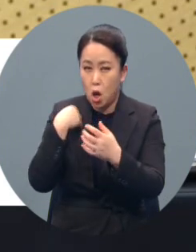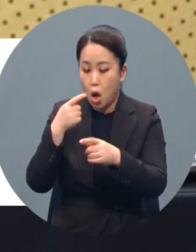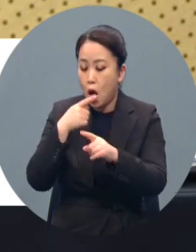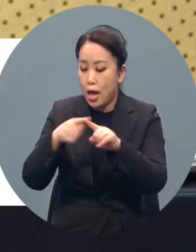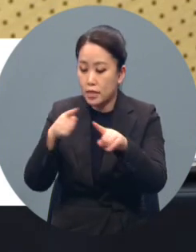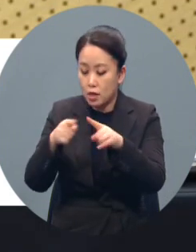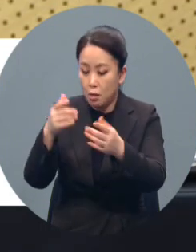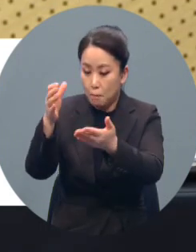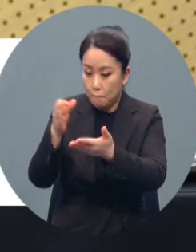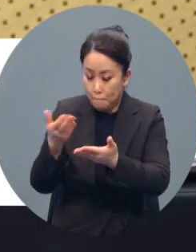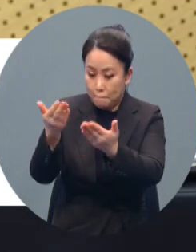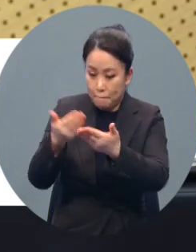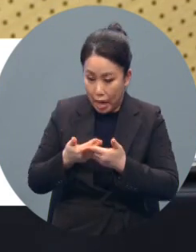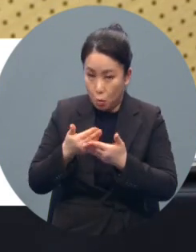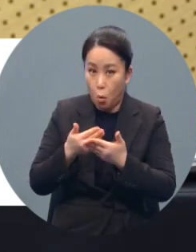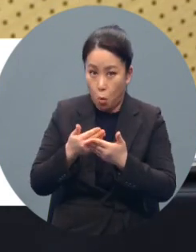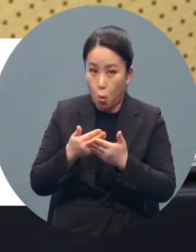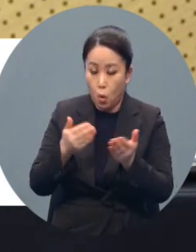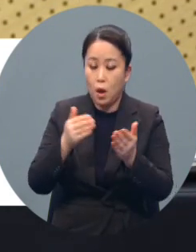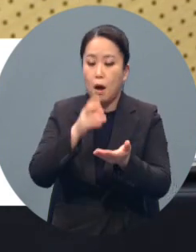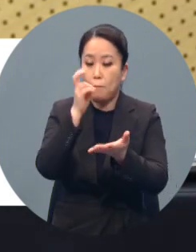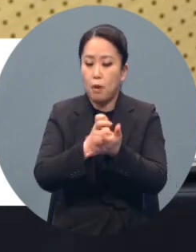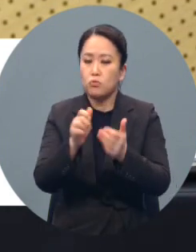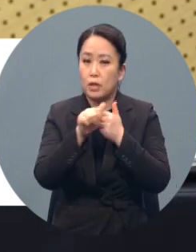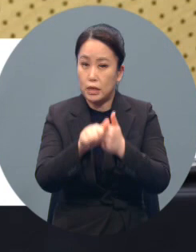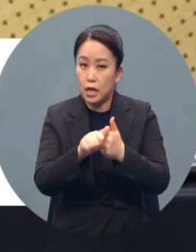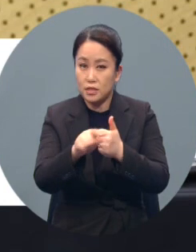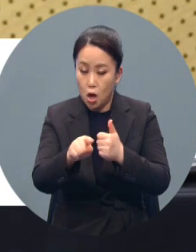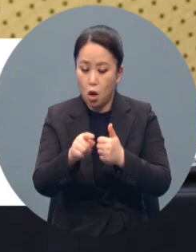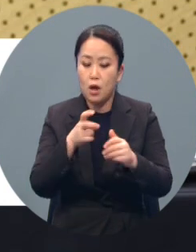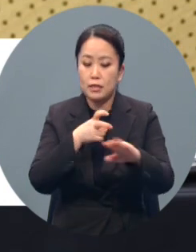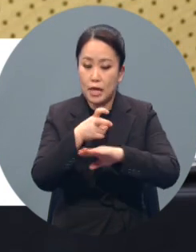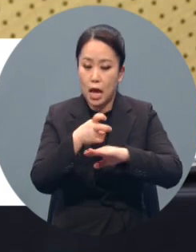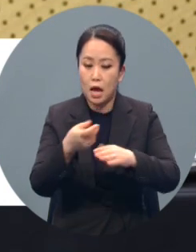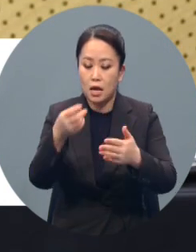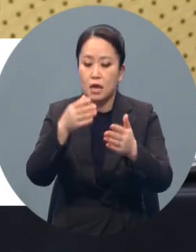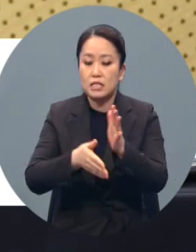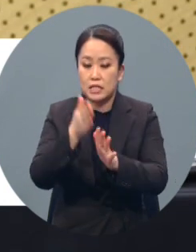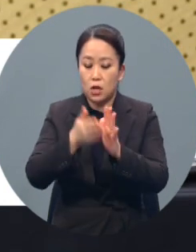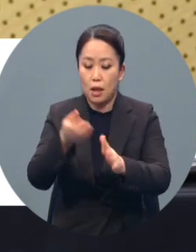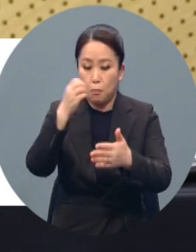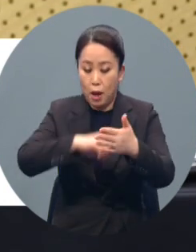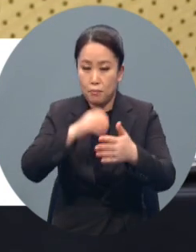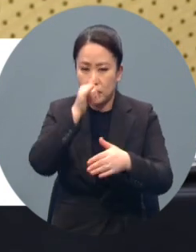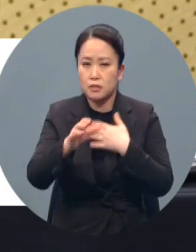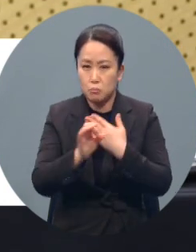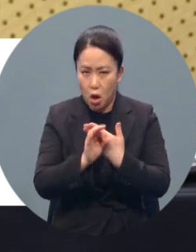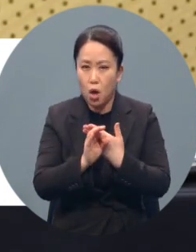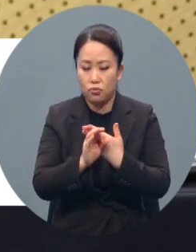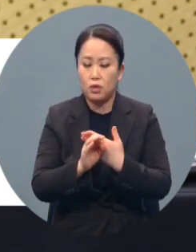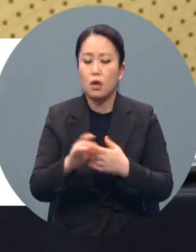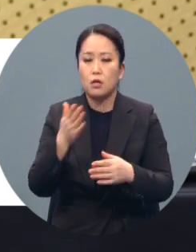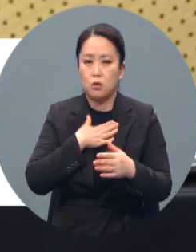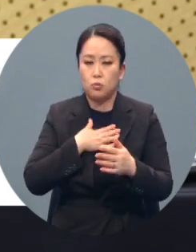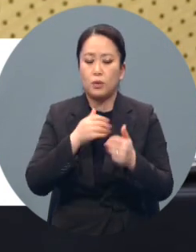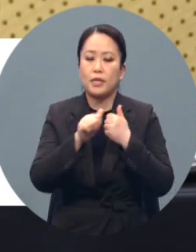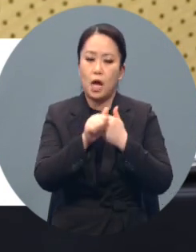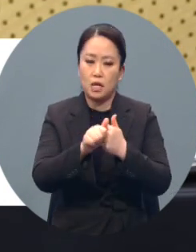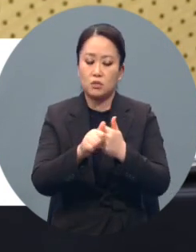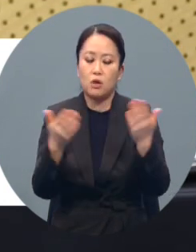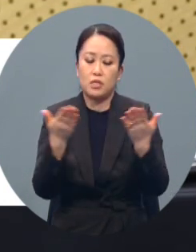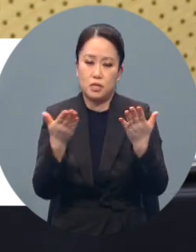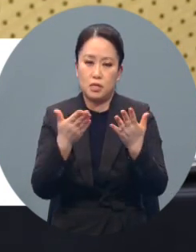법제처 유권 해석을 받고 만약에 법률에 따라 이 차량이 시설에 포함되면은 저희도 거기에 따라서 이제 법률에 따라서